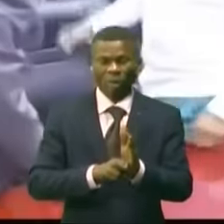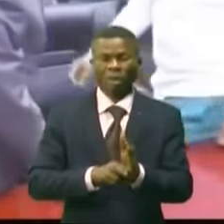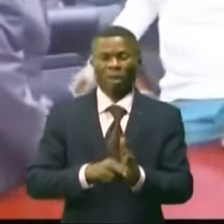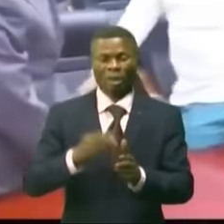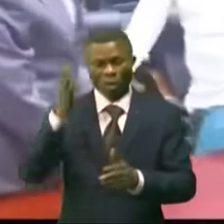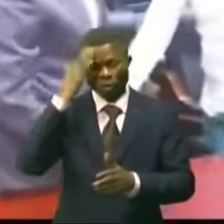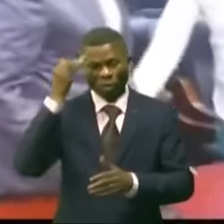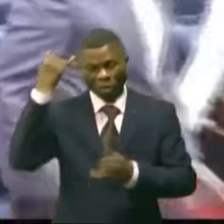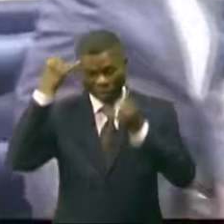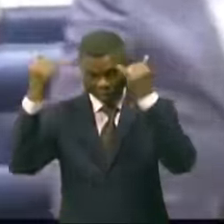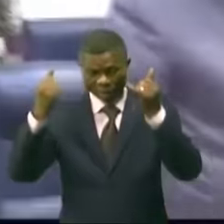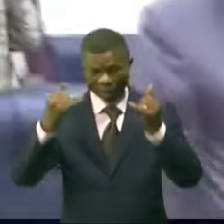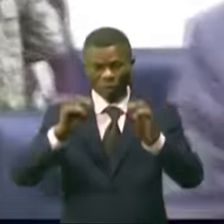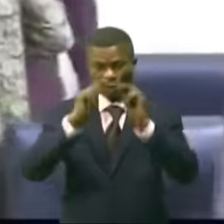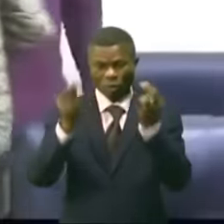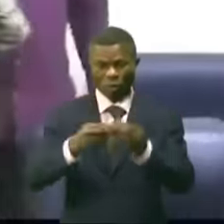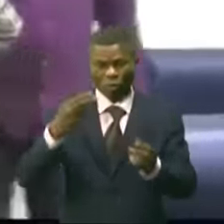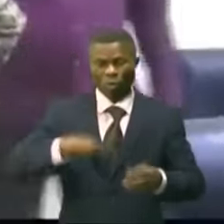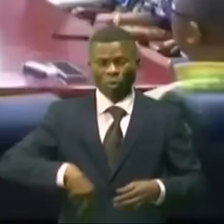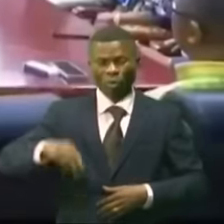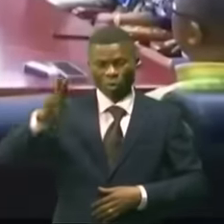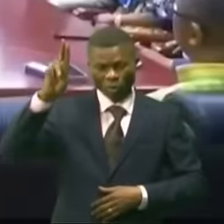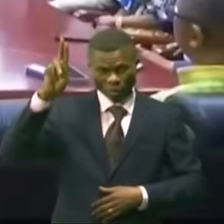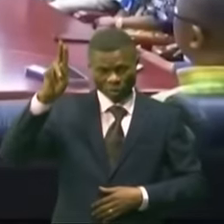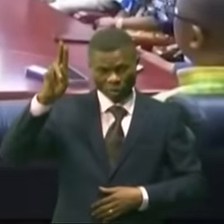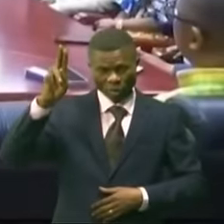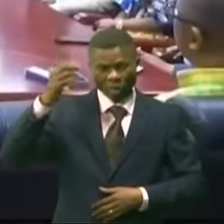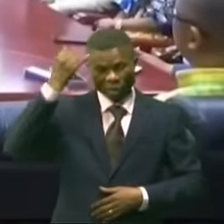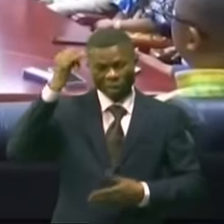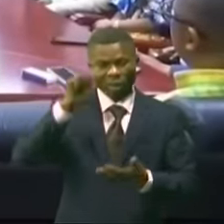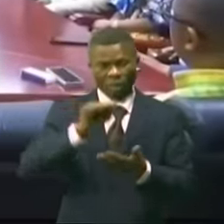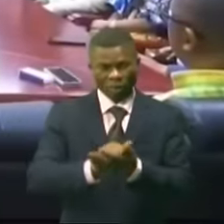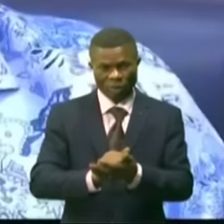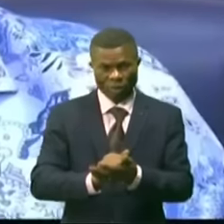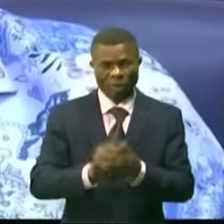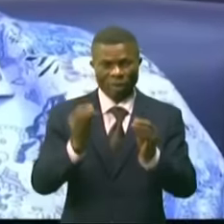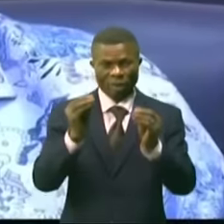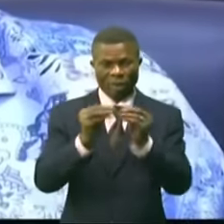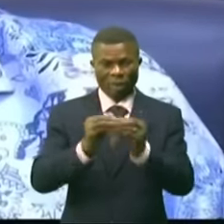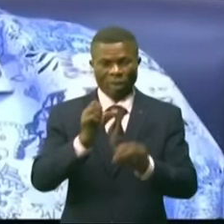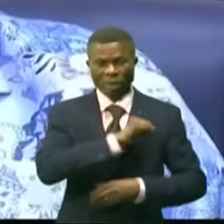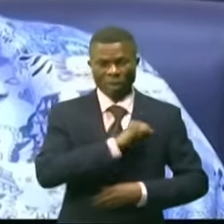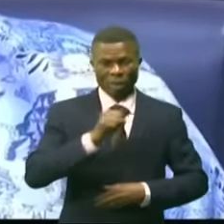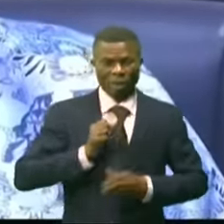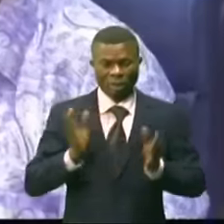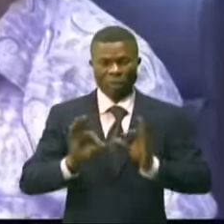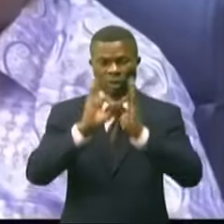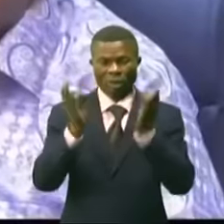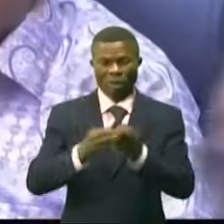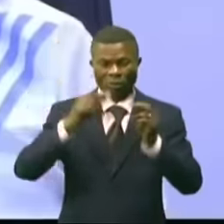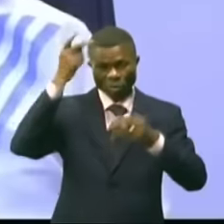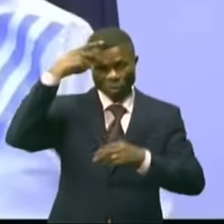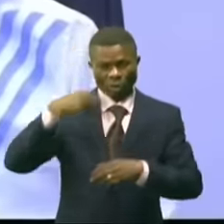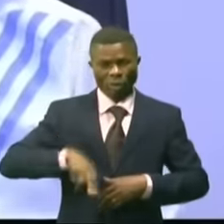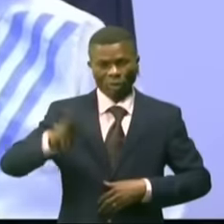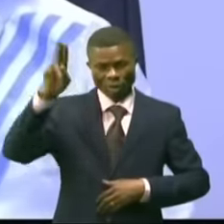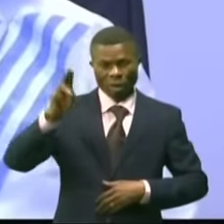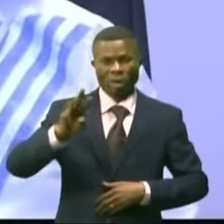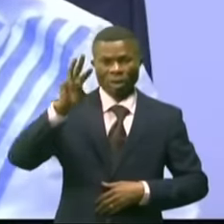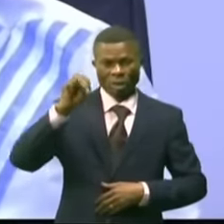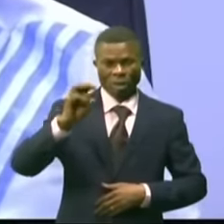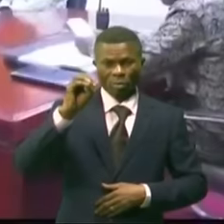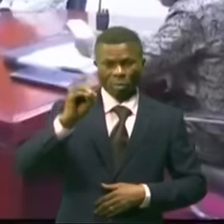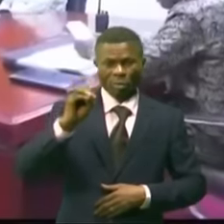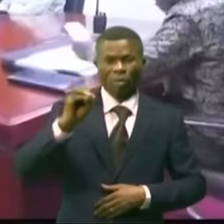sur les tiquet de l'IDPS et mosaï c'est dans ce cadre que se réunit les sénateurs de la famille IDPs et mosaïque